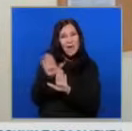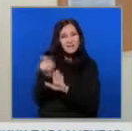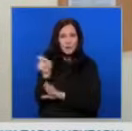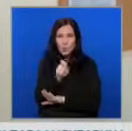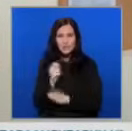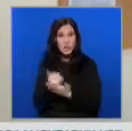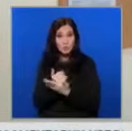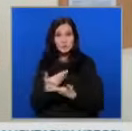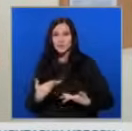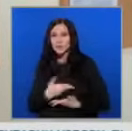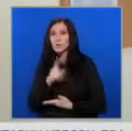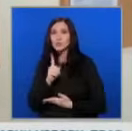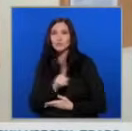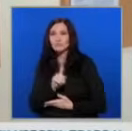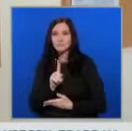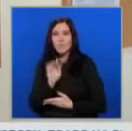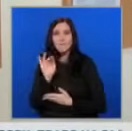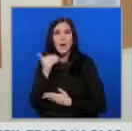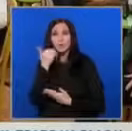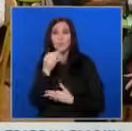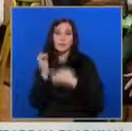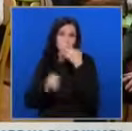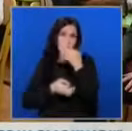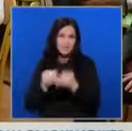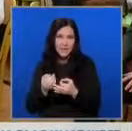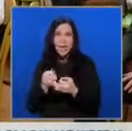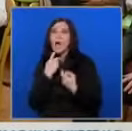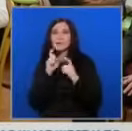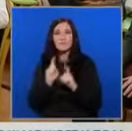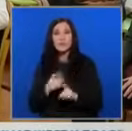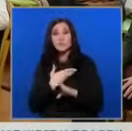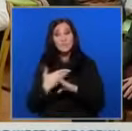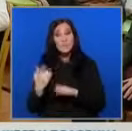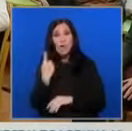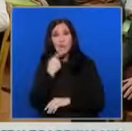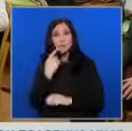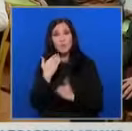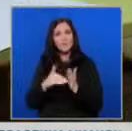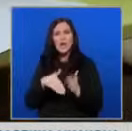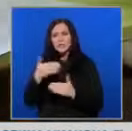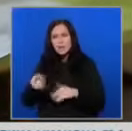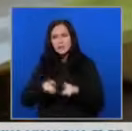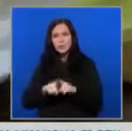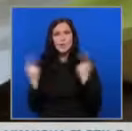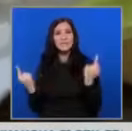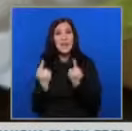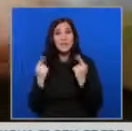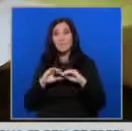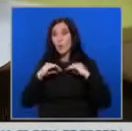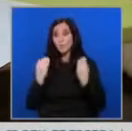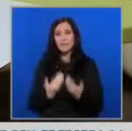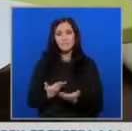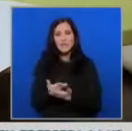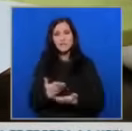икономически интереси, които не бяха добре разяснени. Референдумът се проведе година и половина след като инициативен комитет